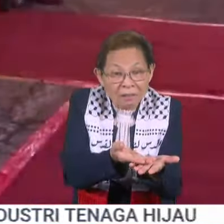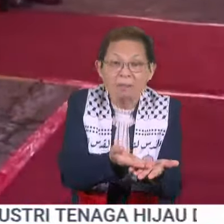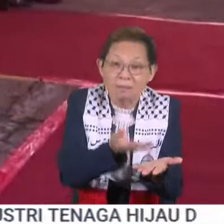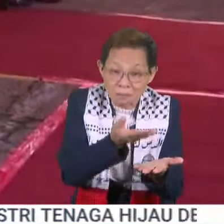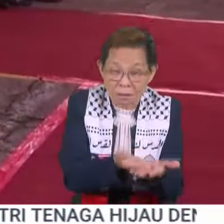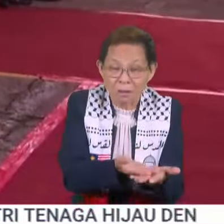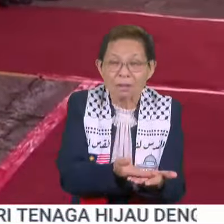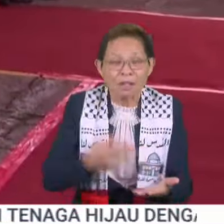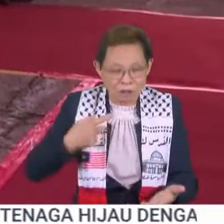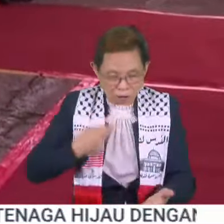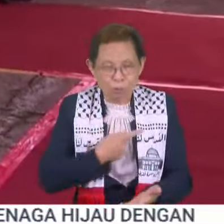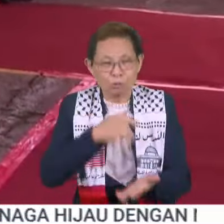kita kena buat